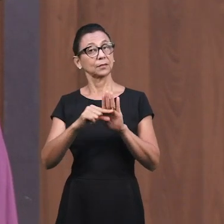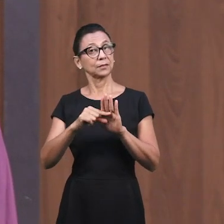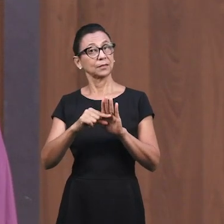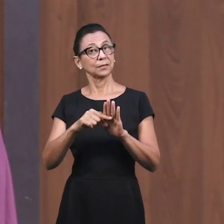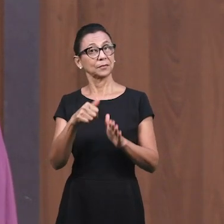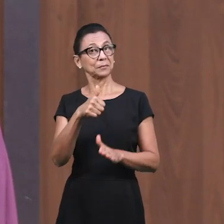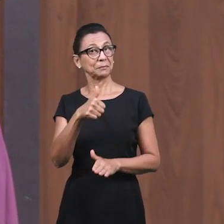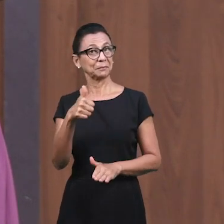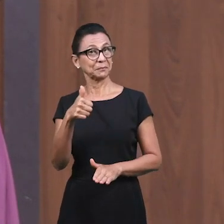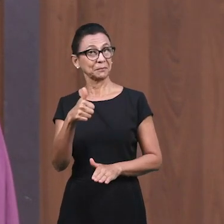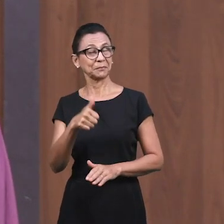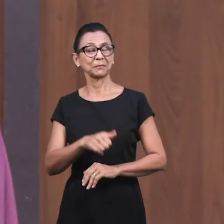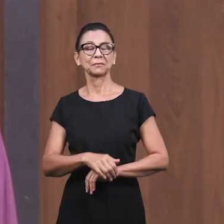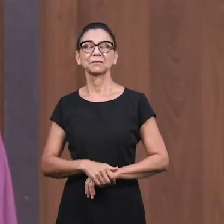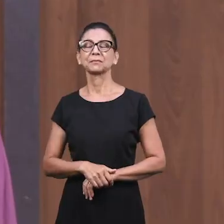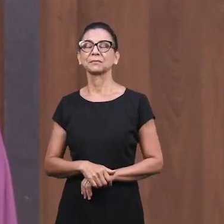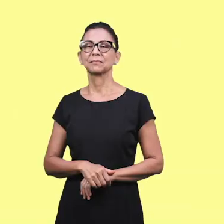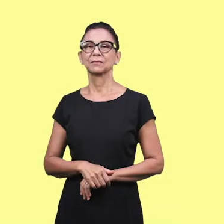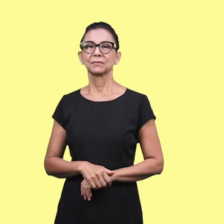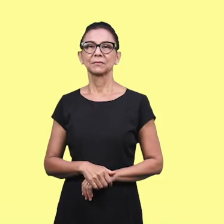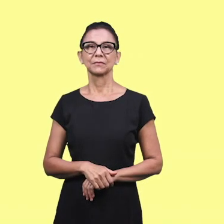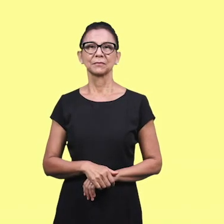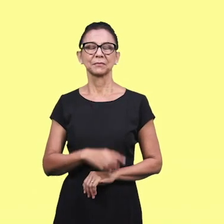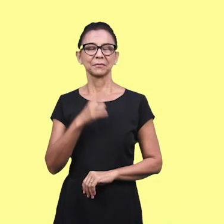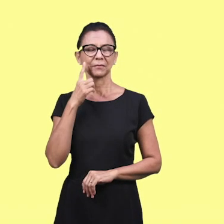verset 11. La parole du Seigneur nous dit,